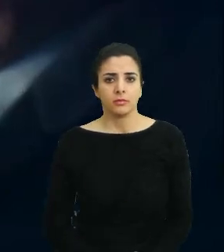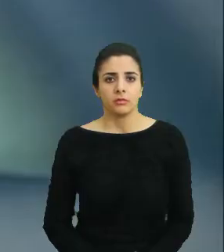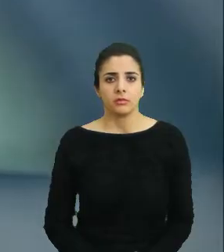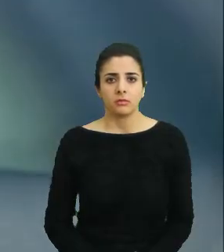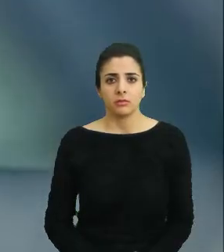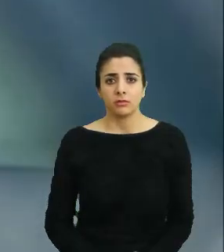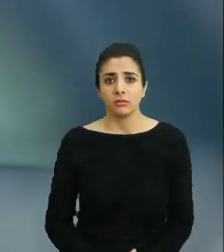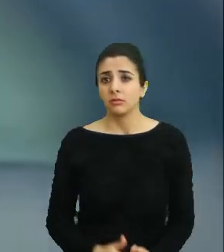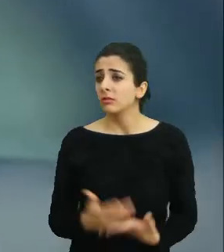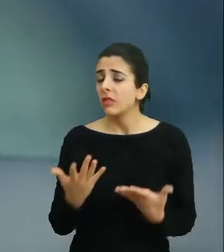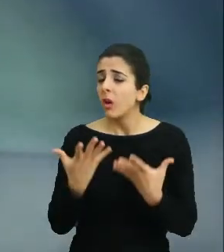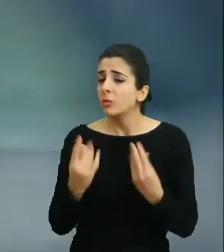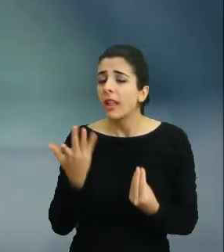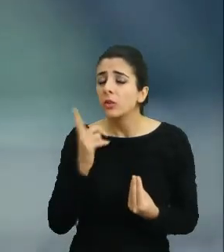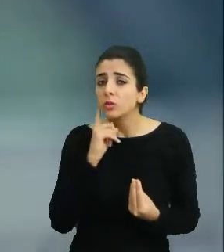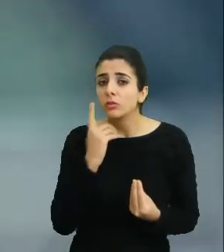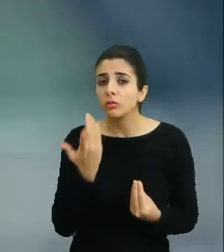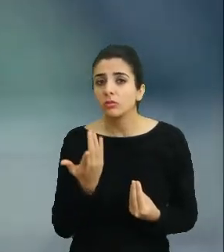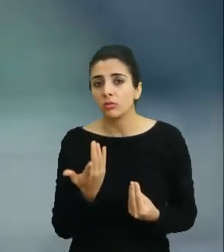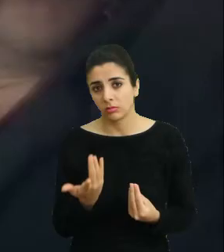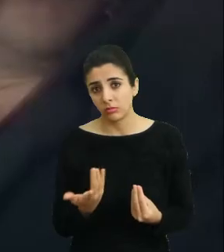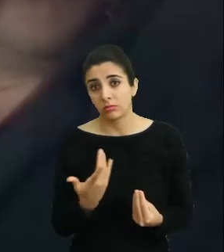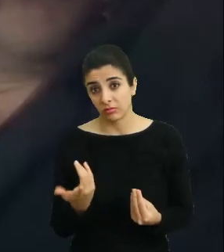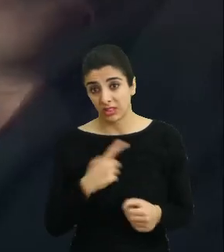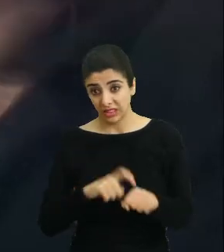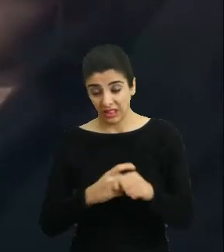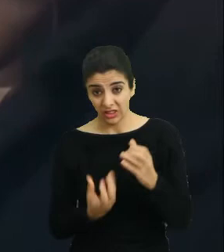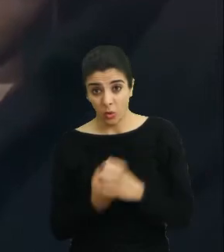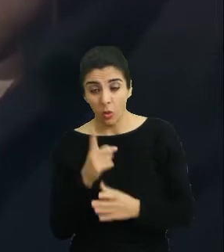Evet duymuşuk yani. Hatta ayakta uyumuşsunuz.